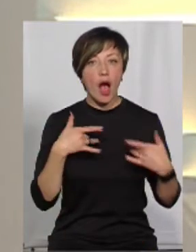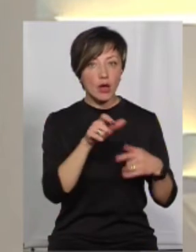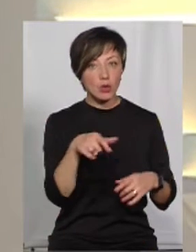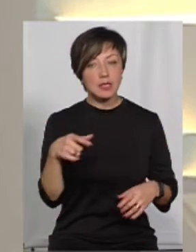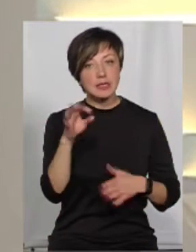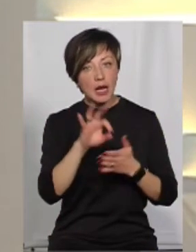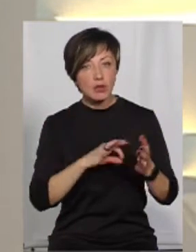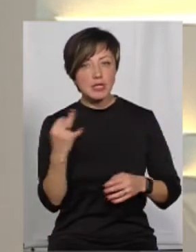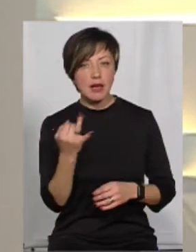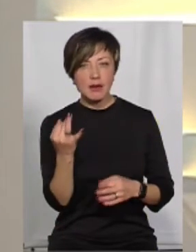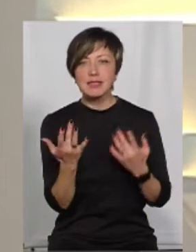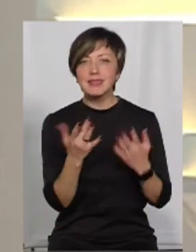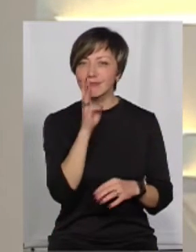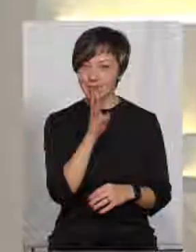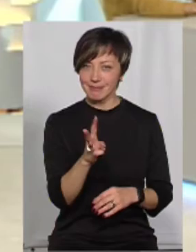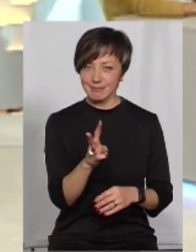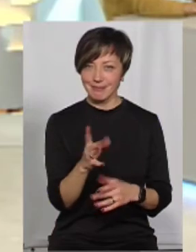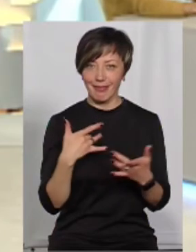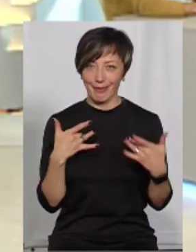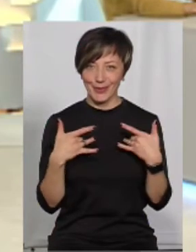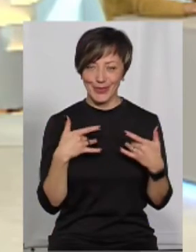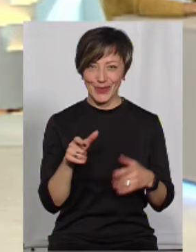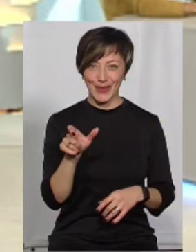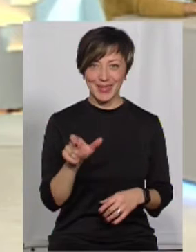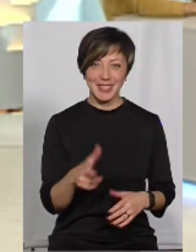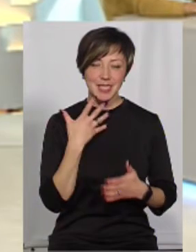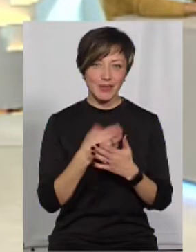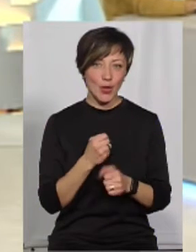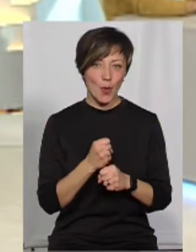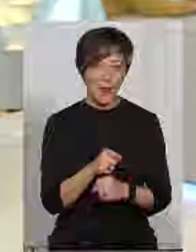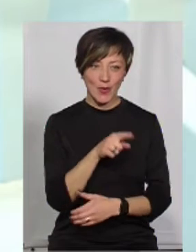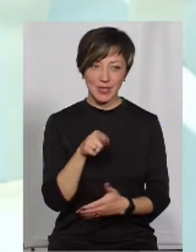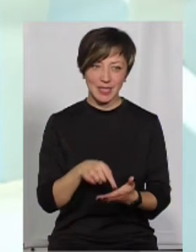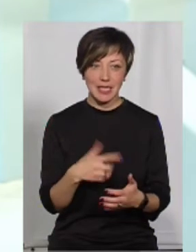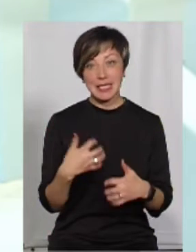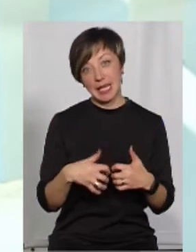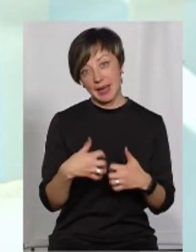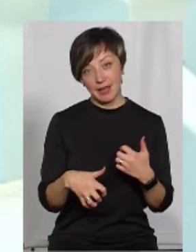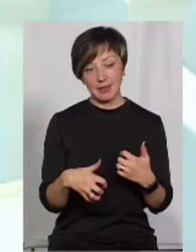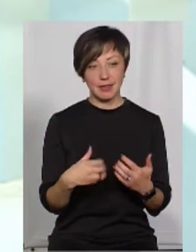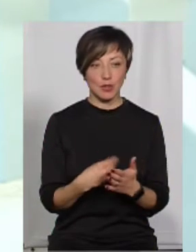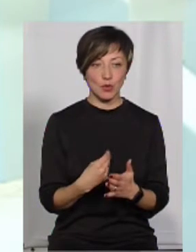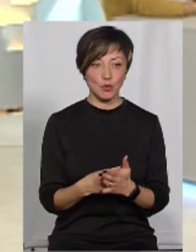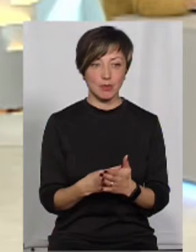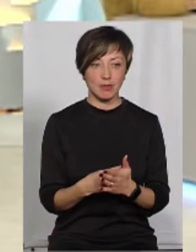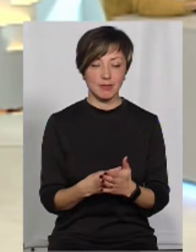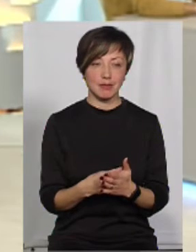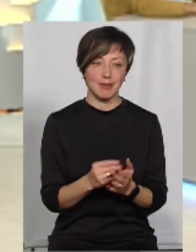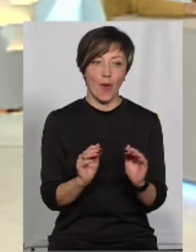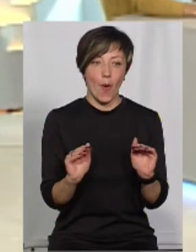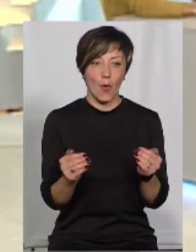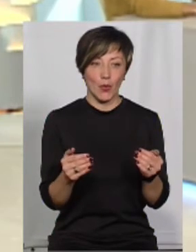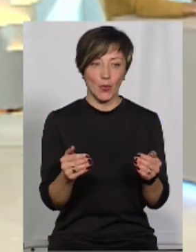одразу цікаво, а скільки отримують актори за свою роботу? Хоча б середні такі суми, знаєте,